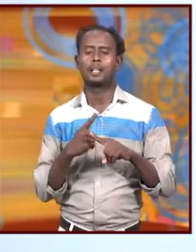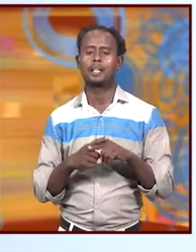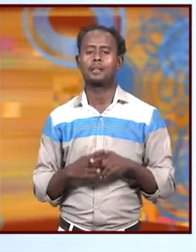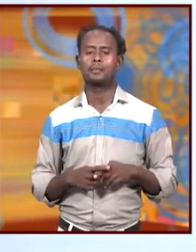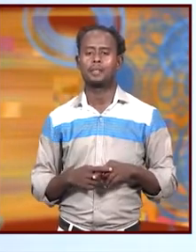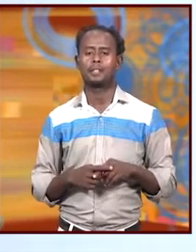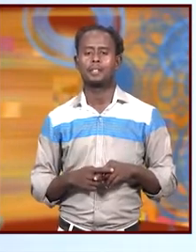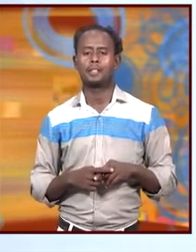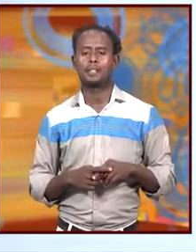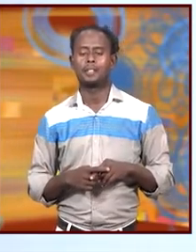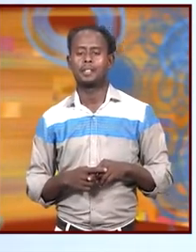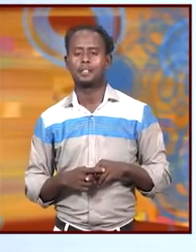3 × 5 = 15, 15 × 2 = 17,